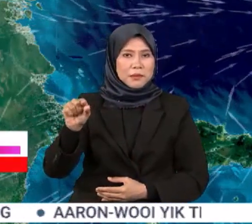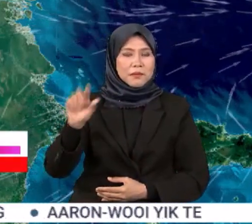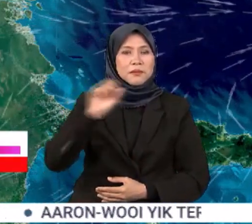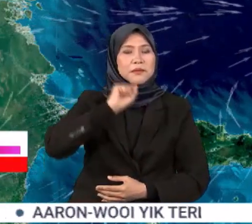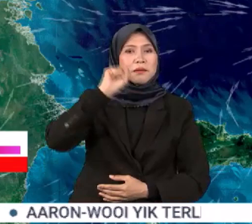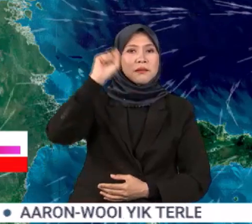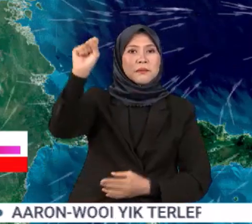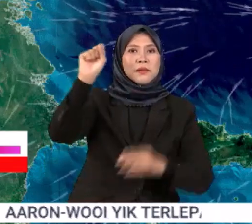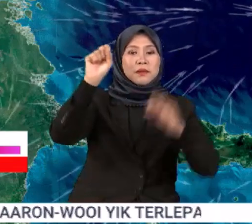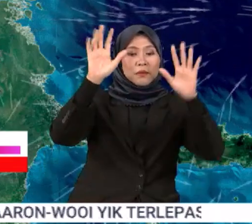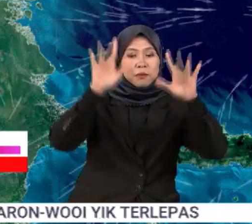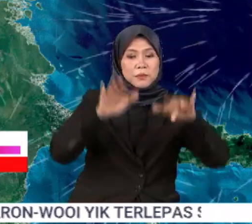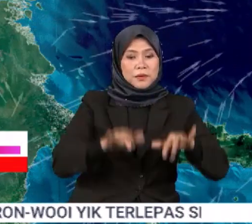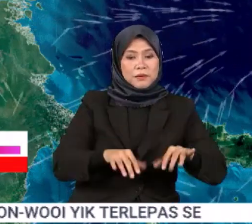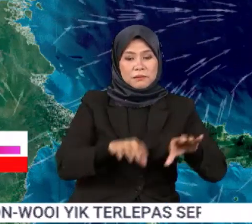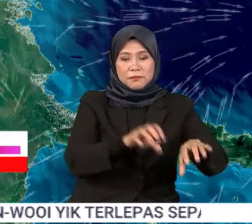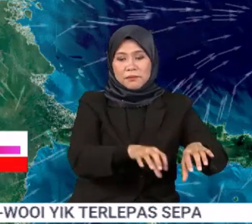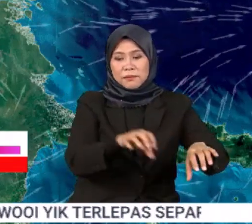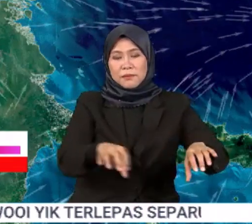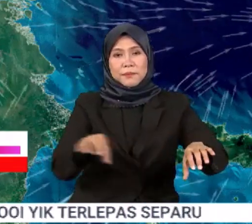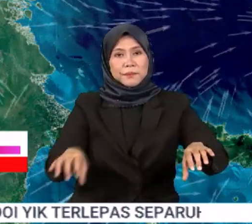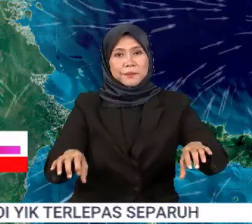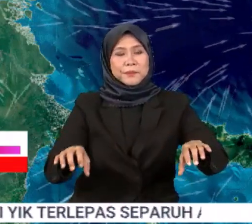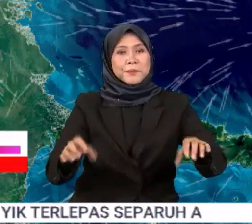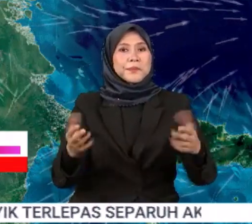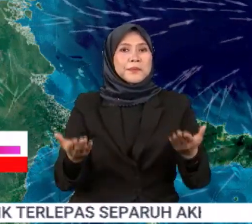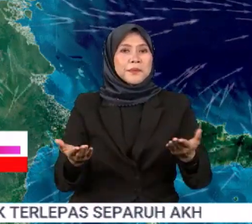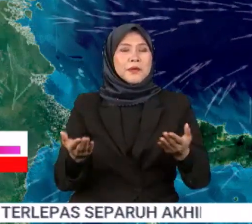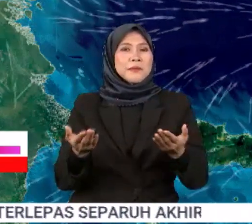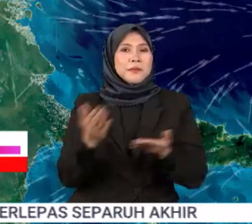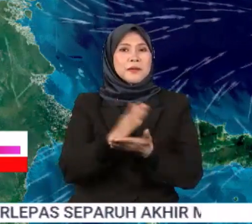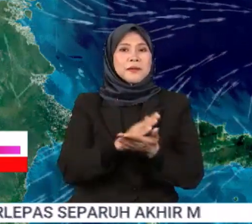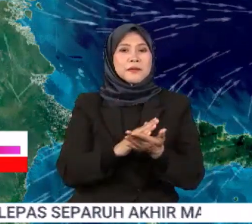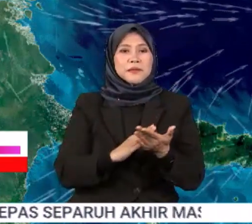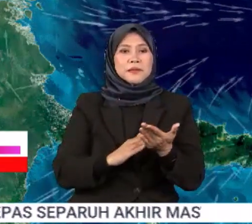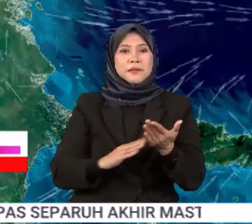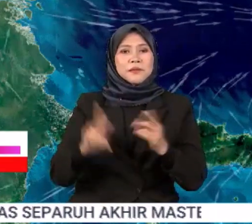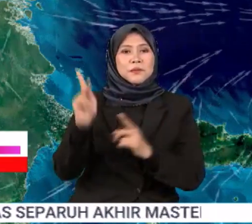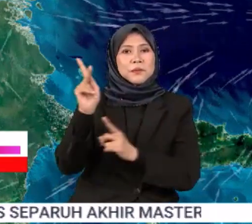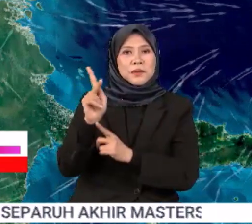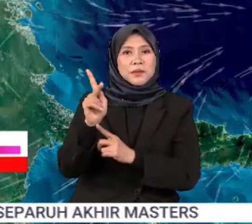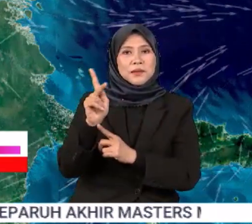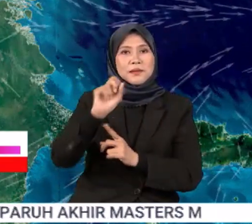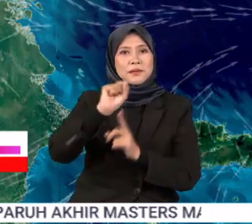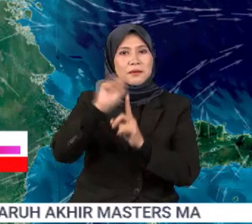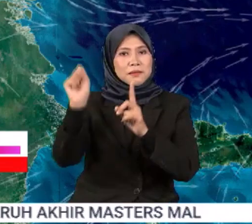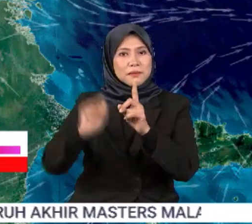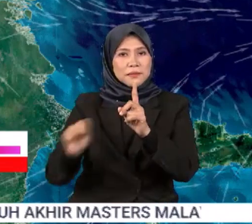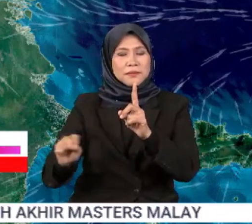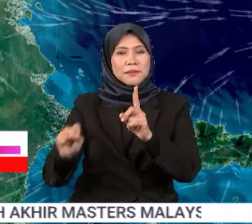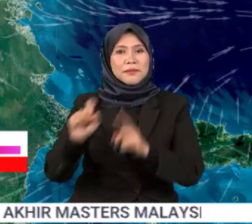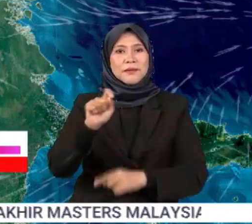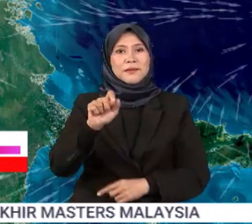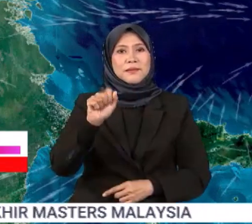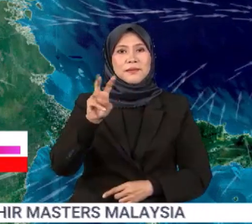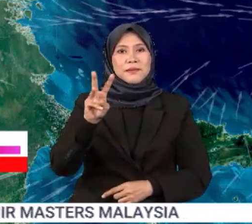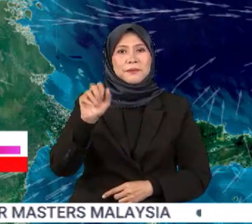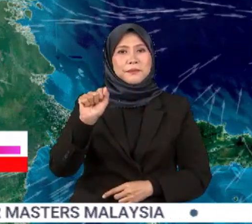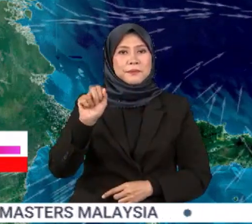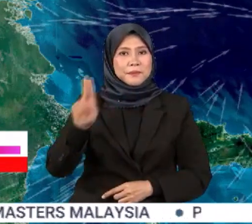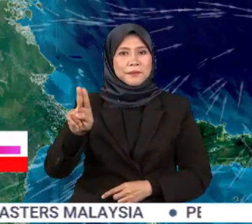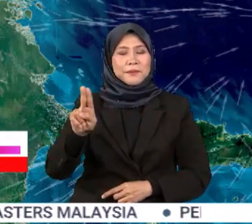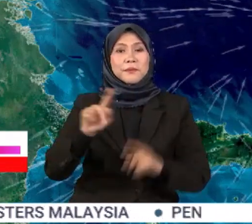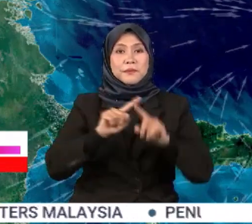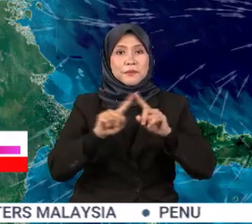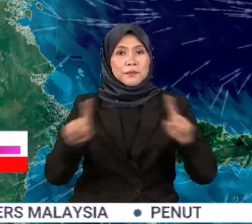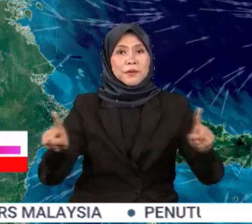keadaan hujan di satu dua tempat hanya berlaku di bahagian Kudat, Sandakan dan juga Tawau. Namun keadaan hujan